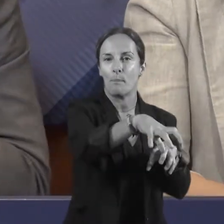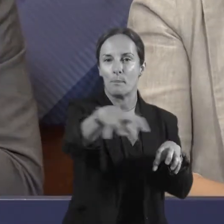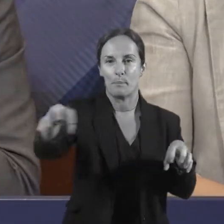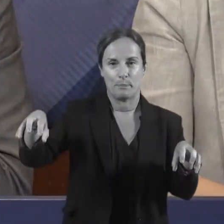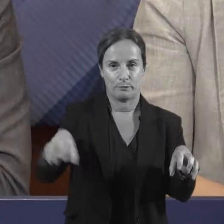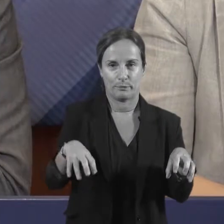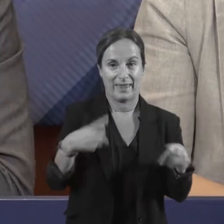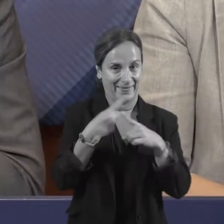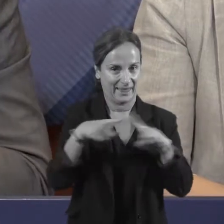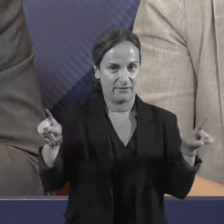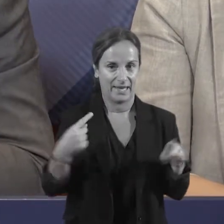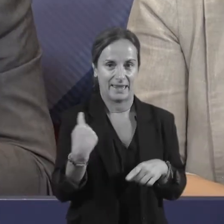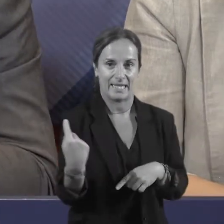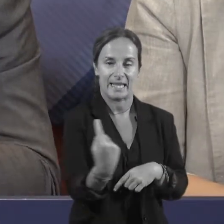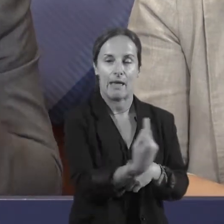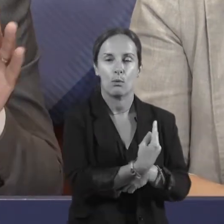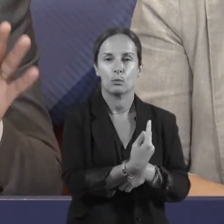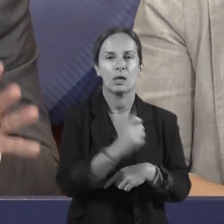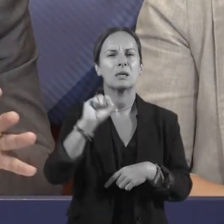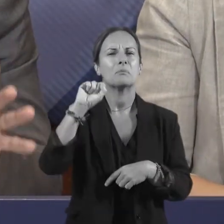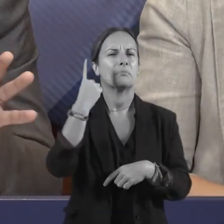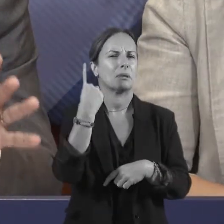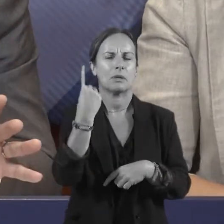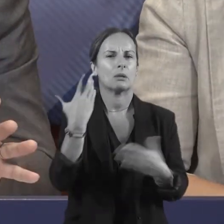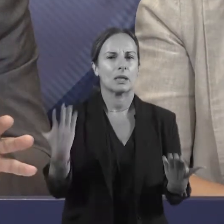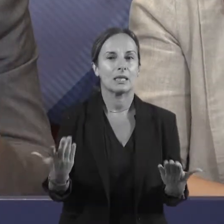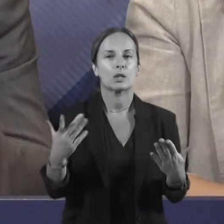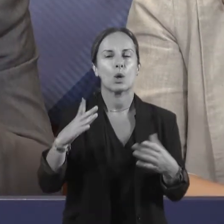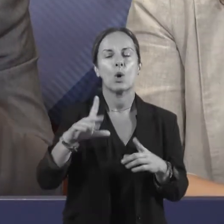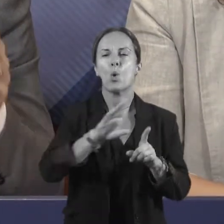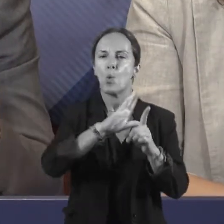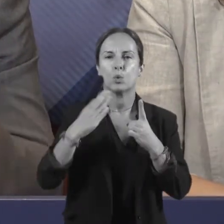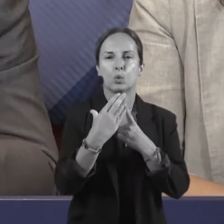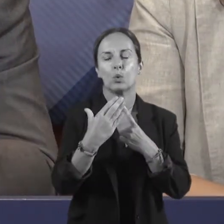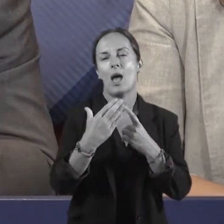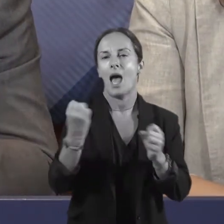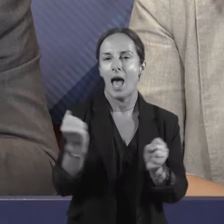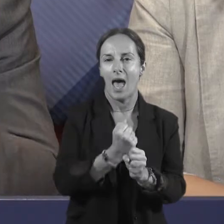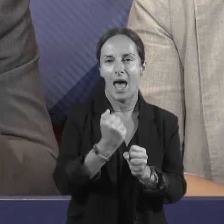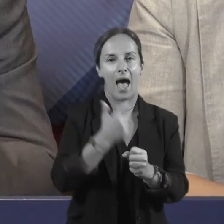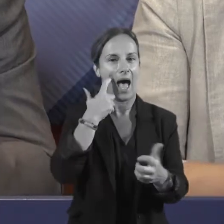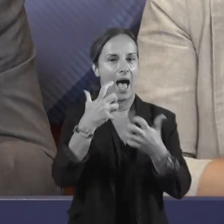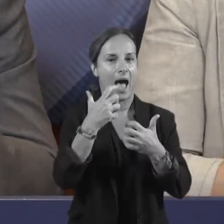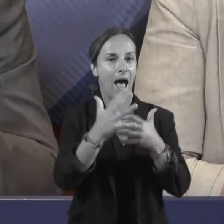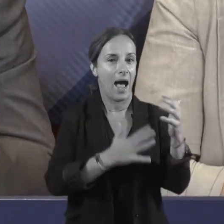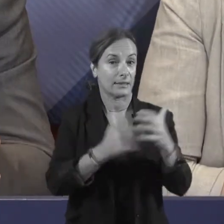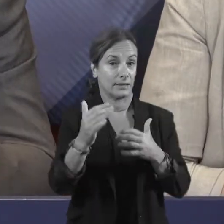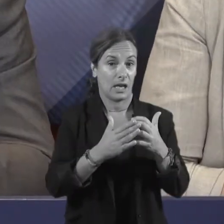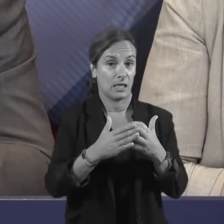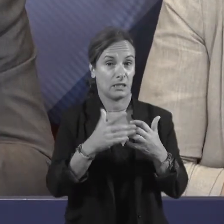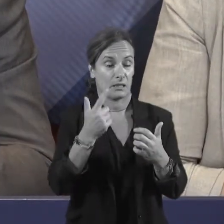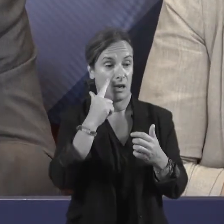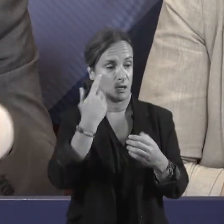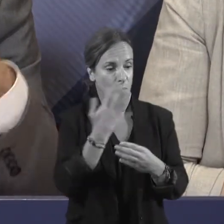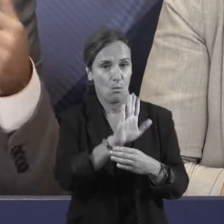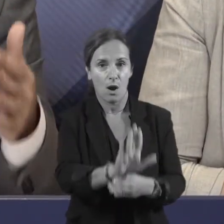els protagonistes seran, per una banda, la cultura artesana, amb una mostra d'alguns productes més tradicionals de la nostra